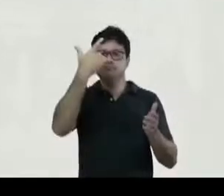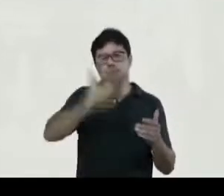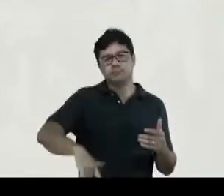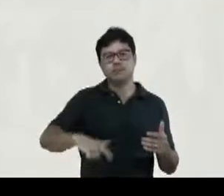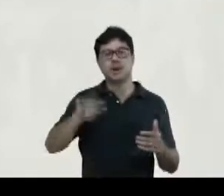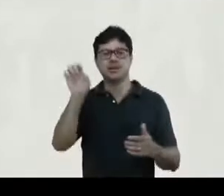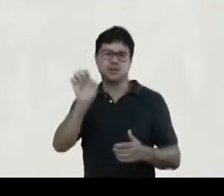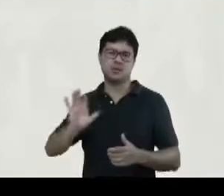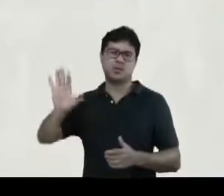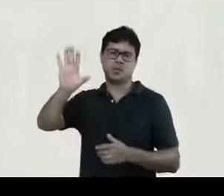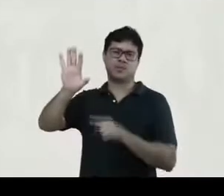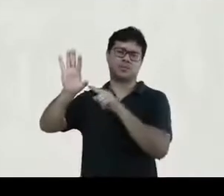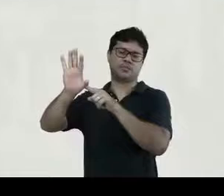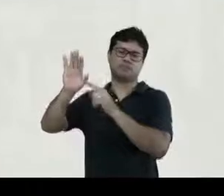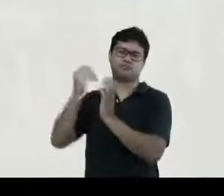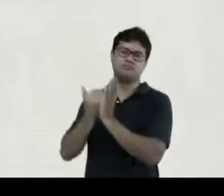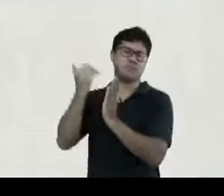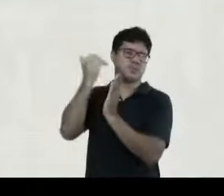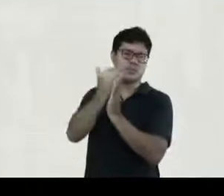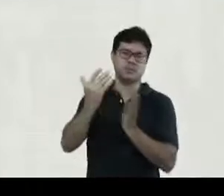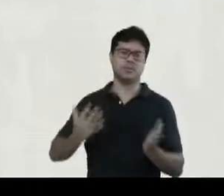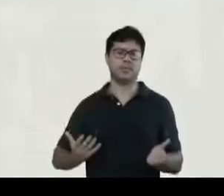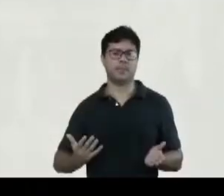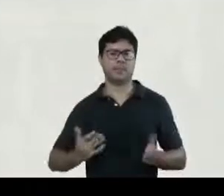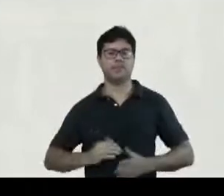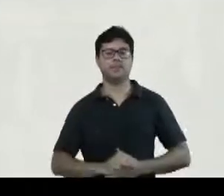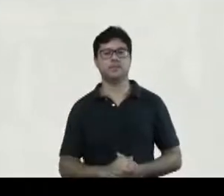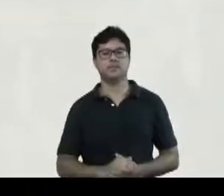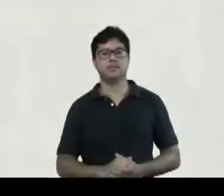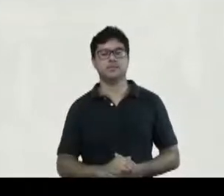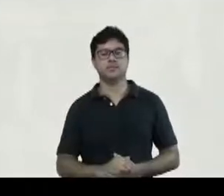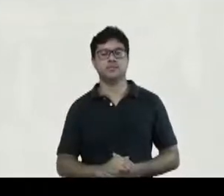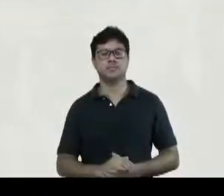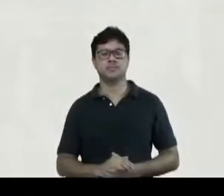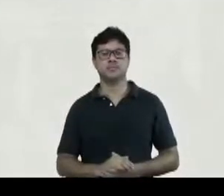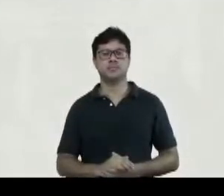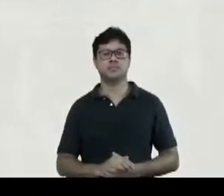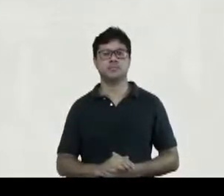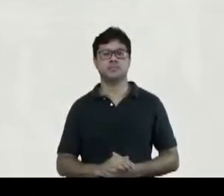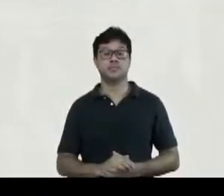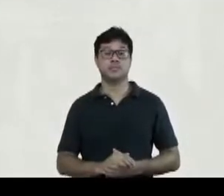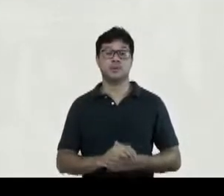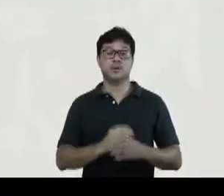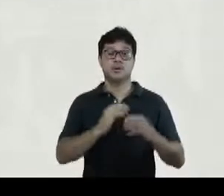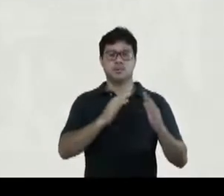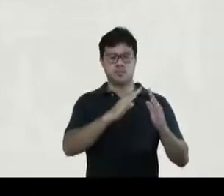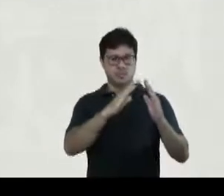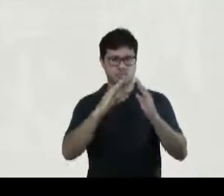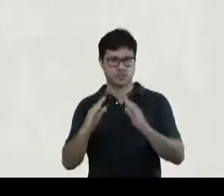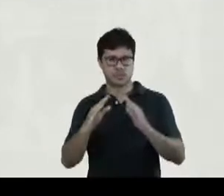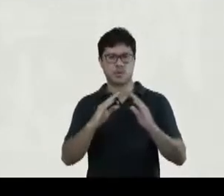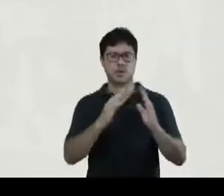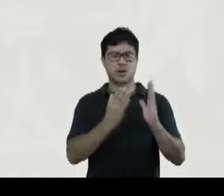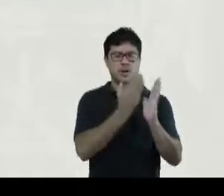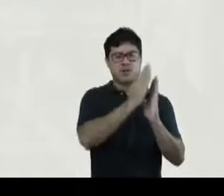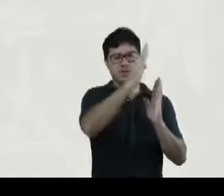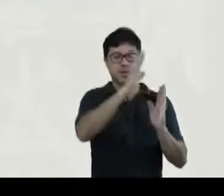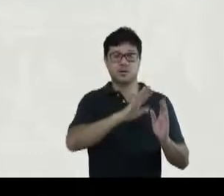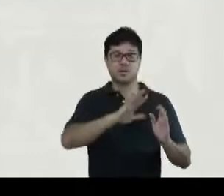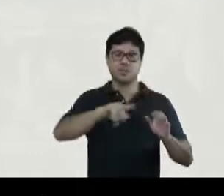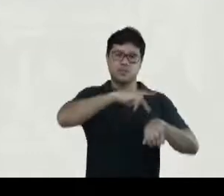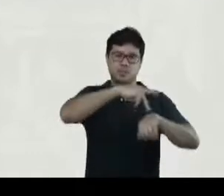Forschung einbezieht. Auf internationaler Seite ist es die IFLA, speziell